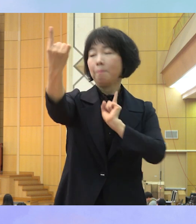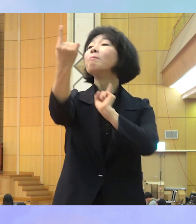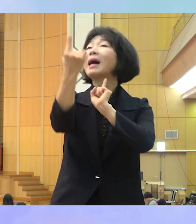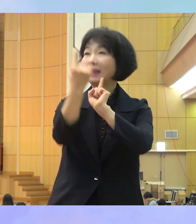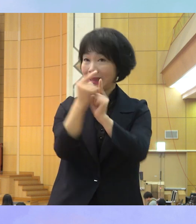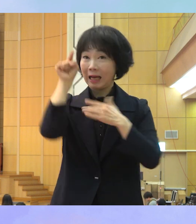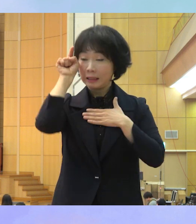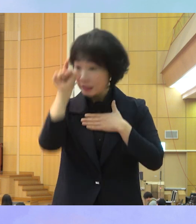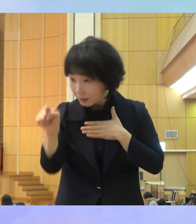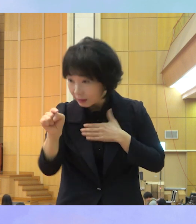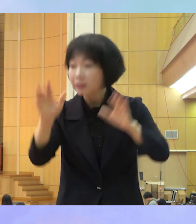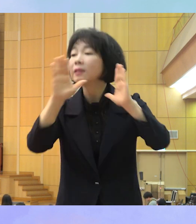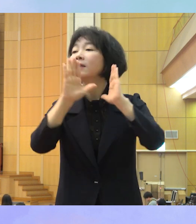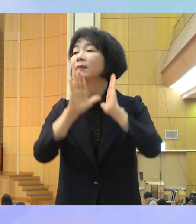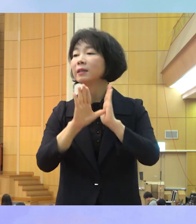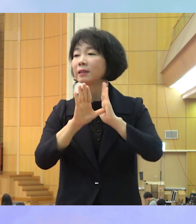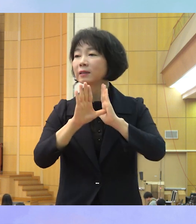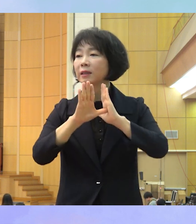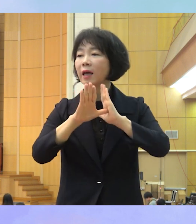처음 만난